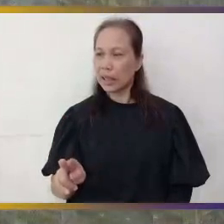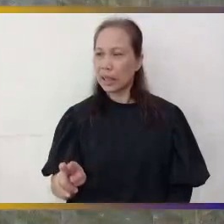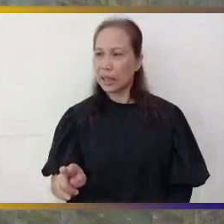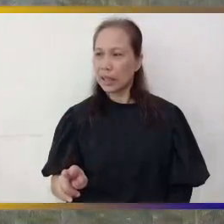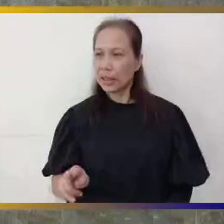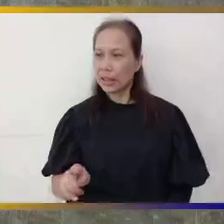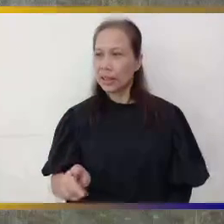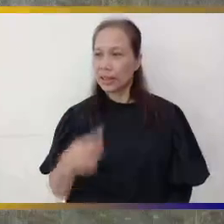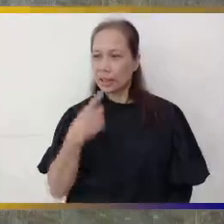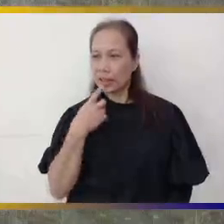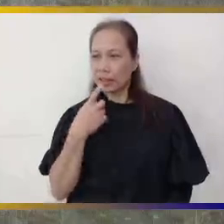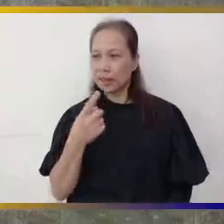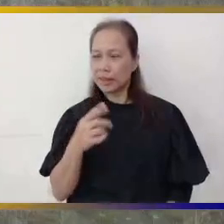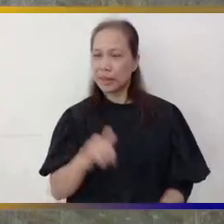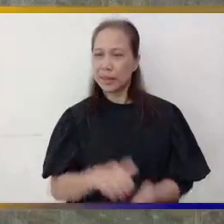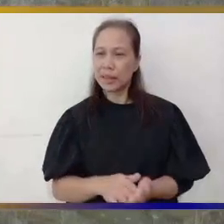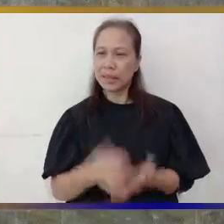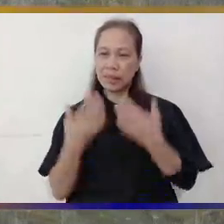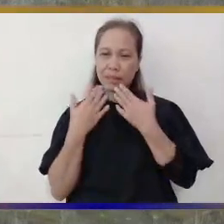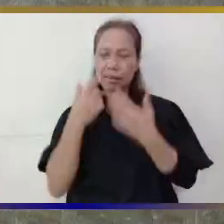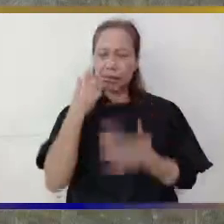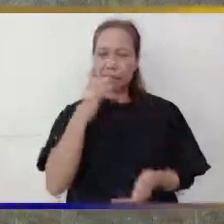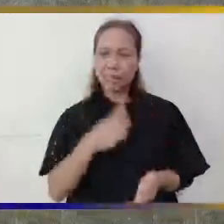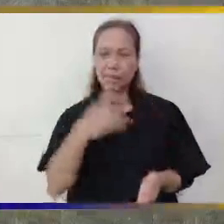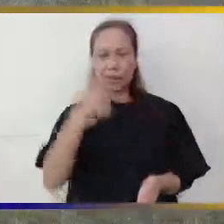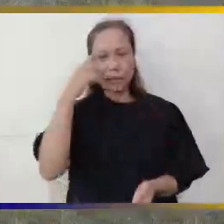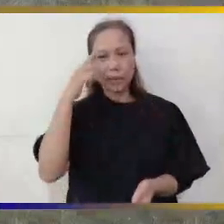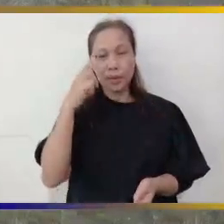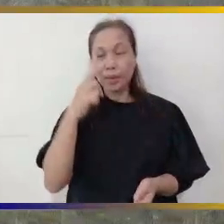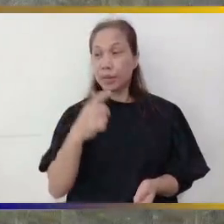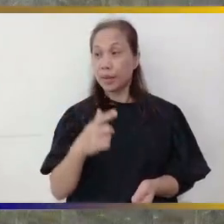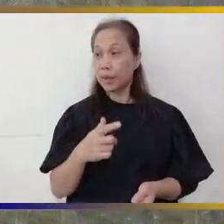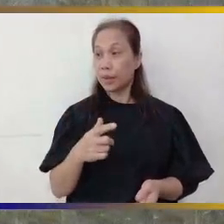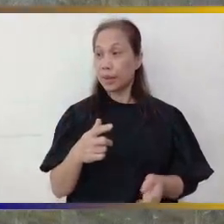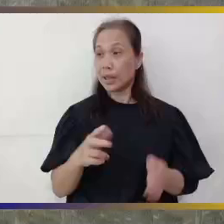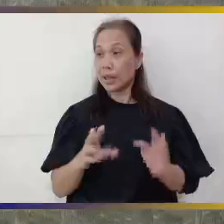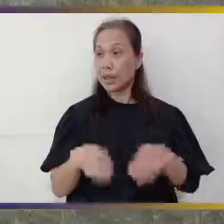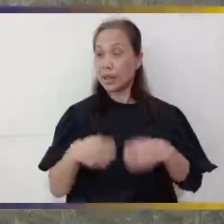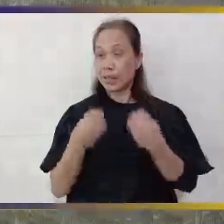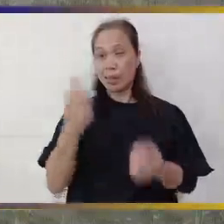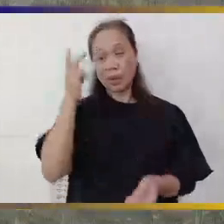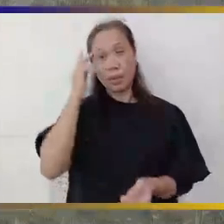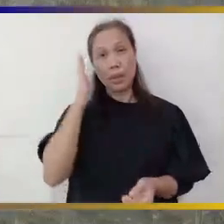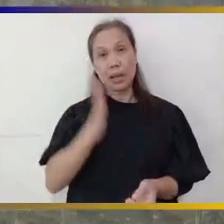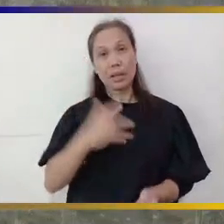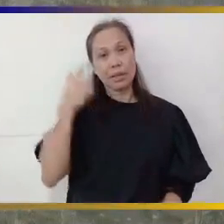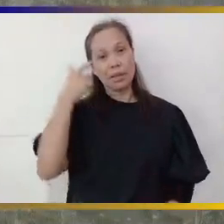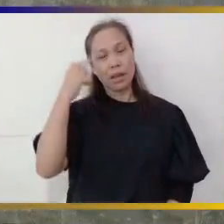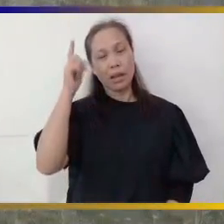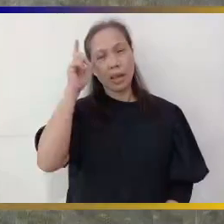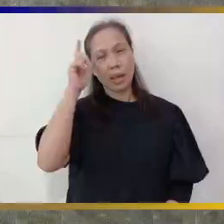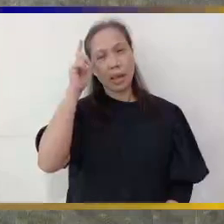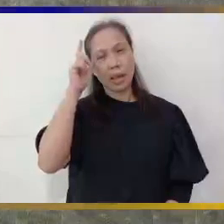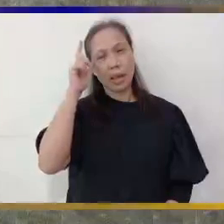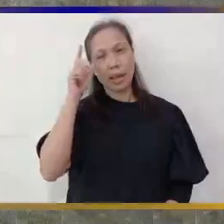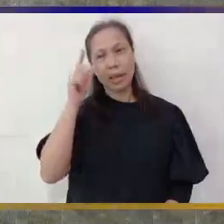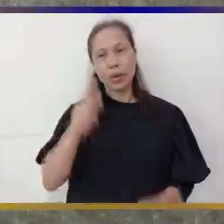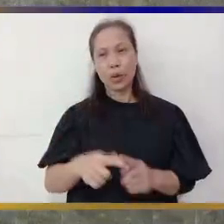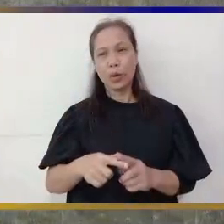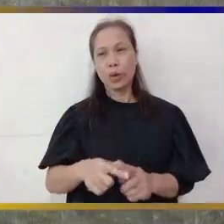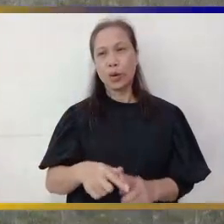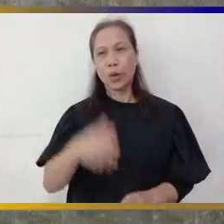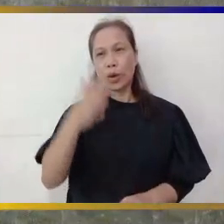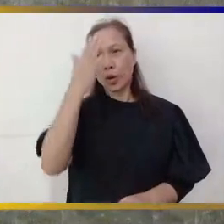pwede yung ganon pero hindi natin pwedeng sabihin na honor God and Pastor Hill hindi